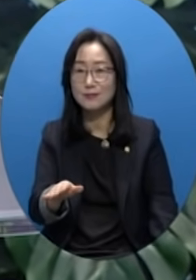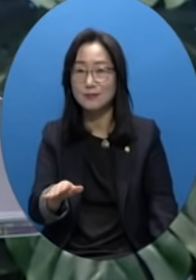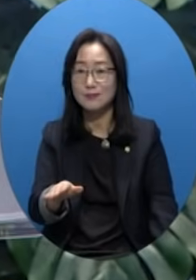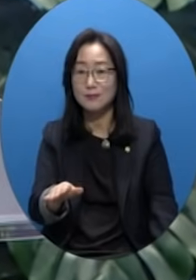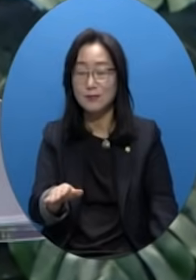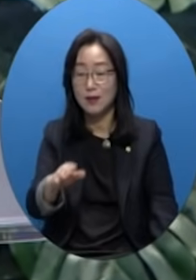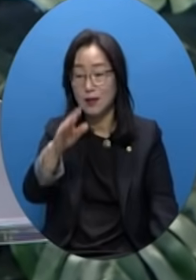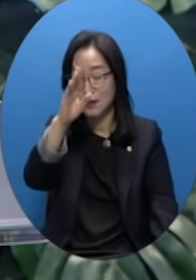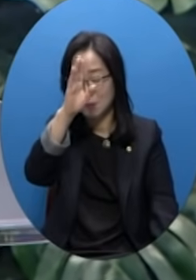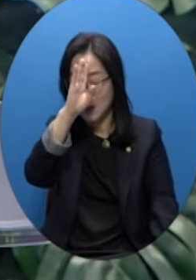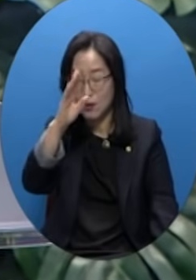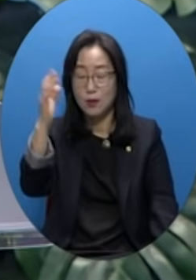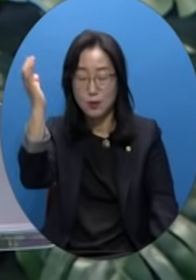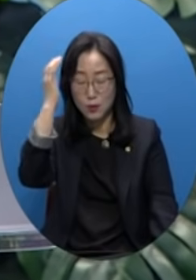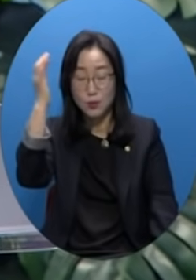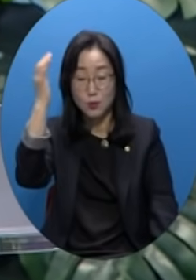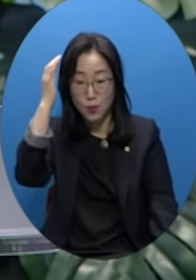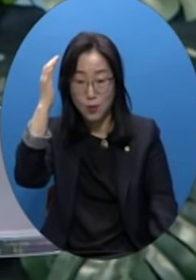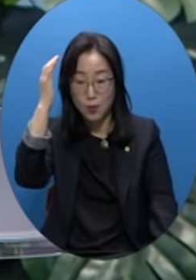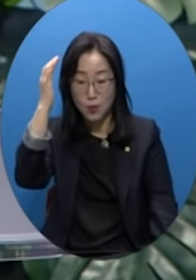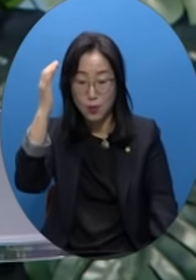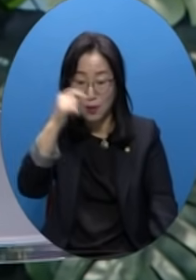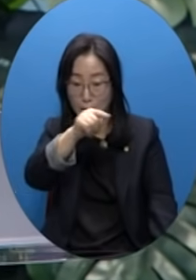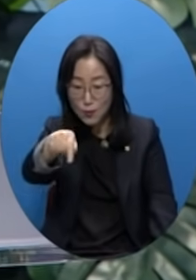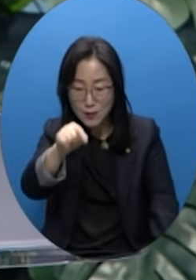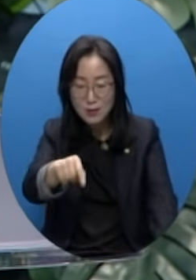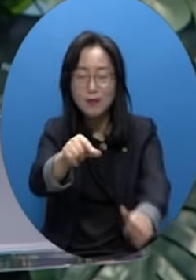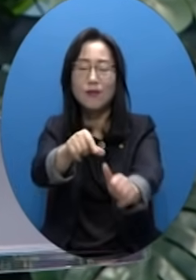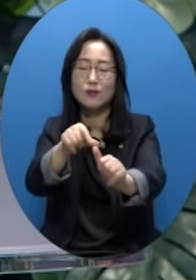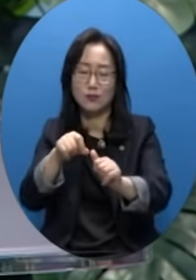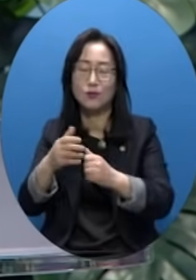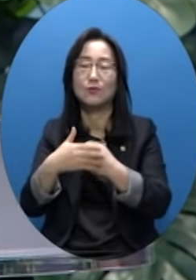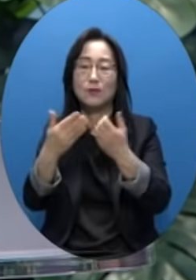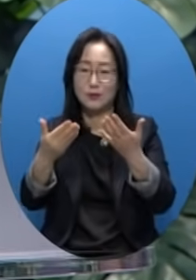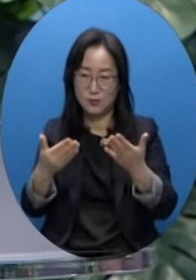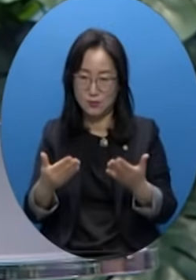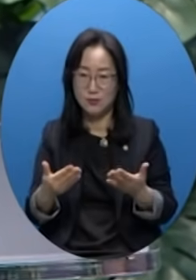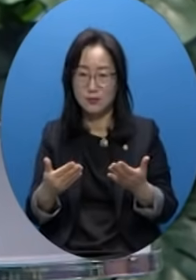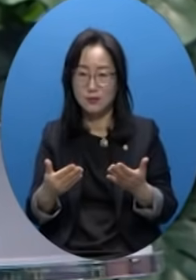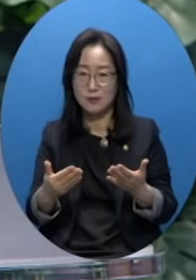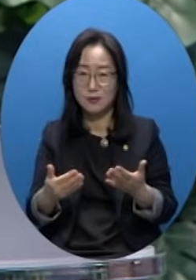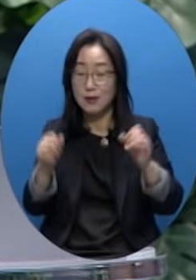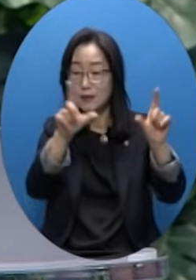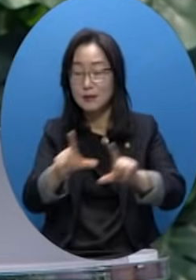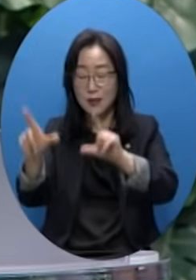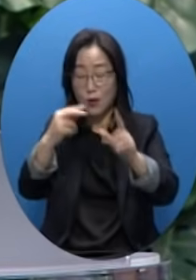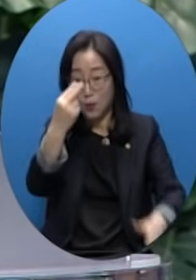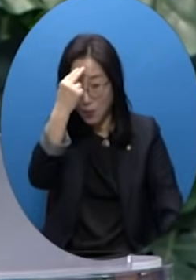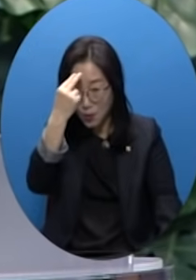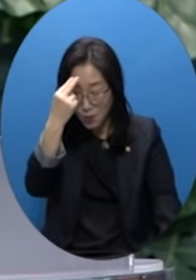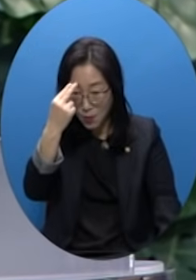즐거움과 고통 가운데서 건져 주시고 생활이 어려운 가서 건져 주시고